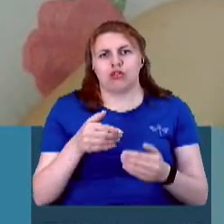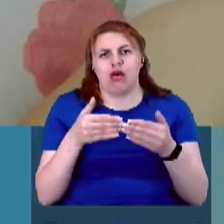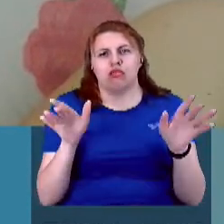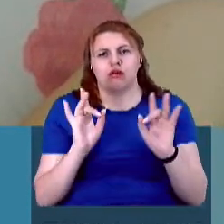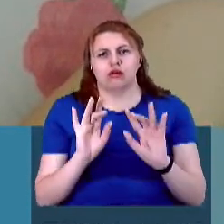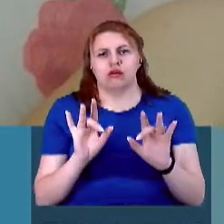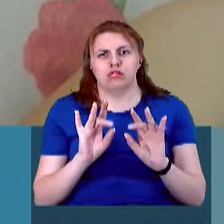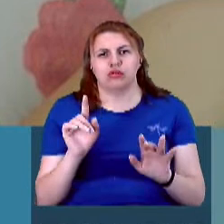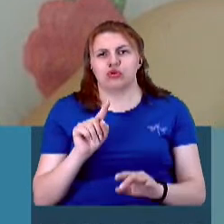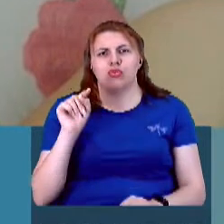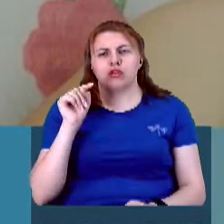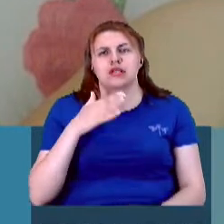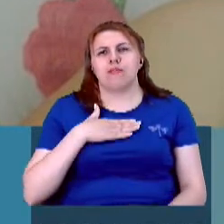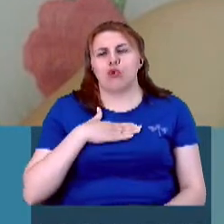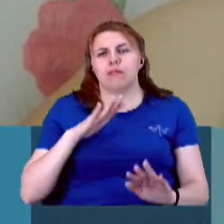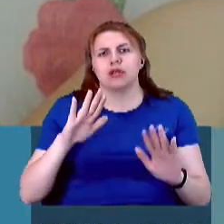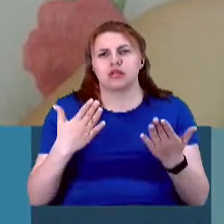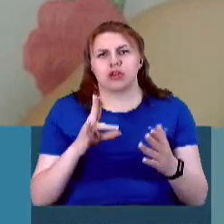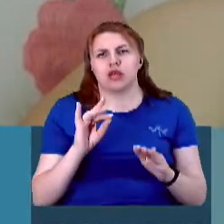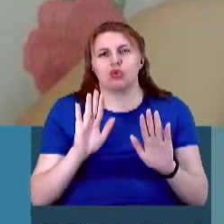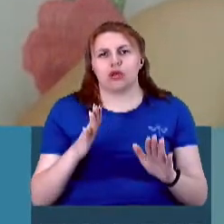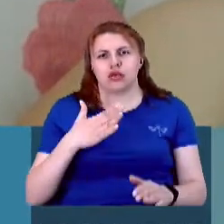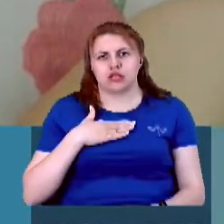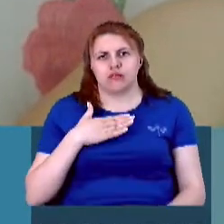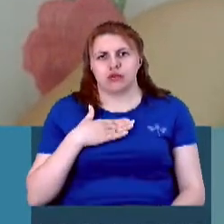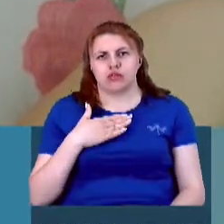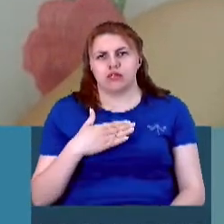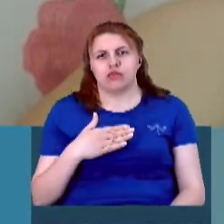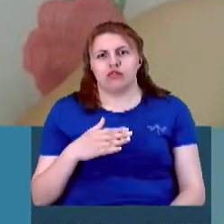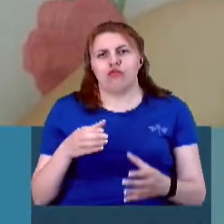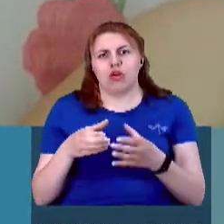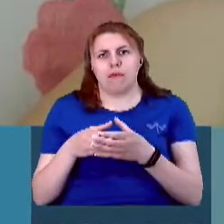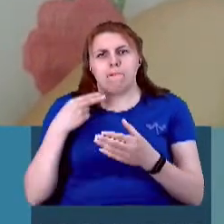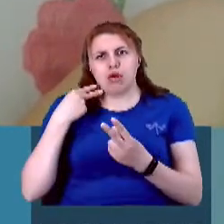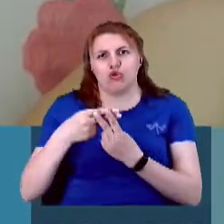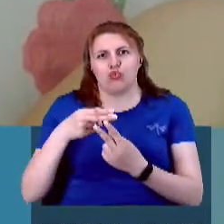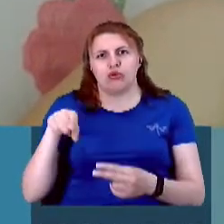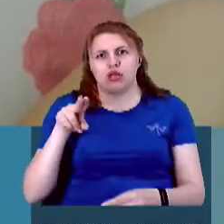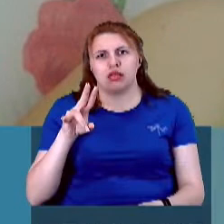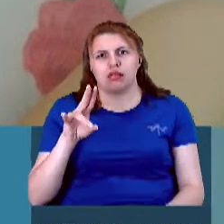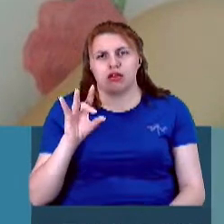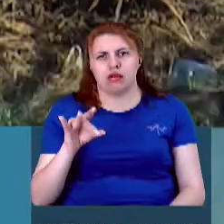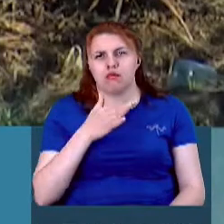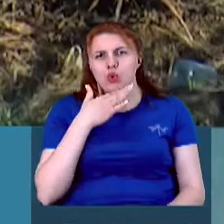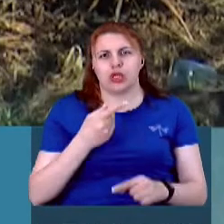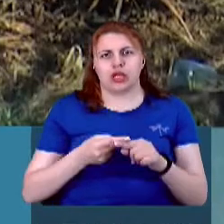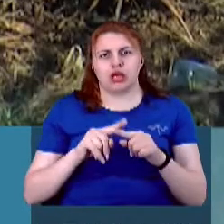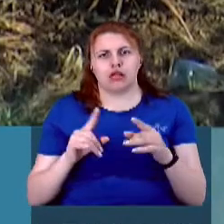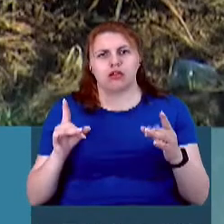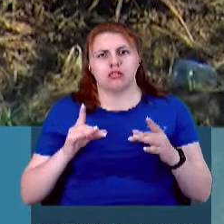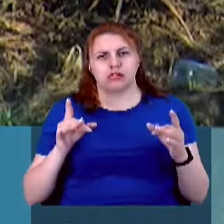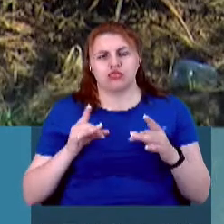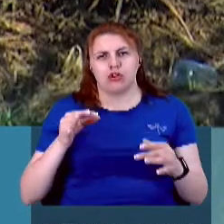розказую, те, що зі мною відбувало, і не тільки зі мною, в плену ДНР, ну, многих це роздражає.